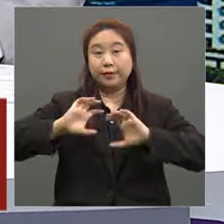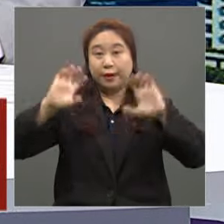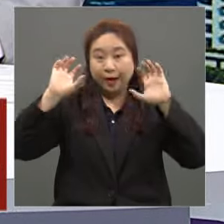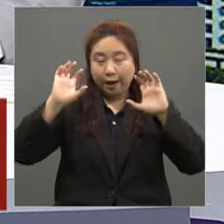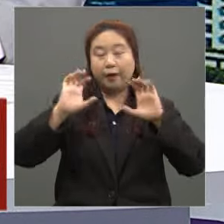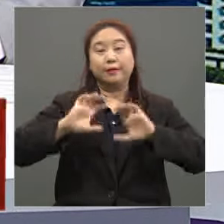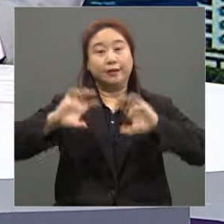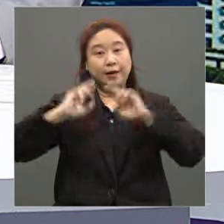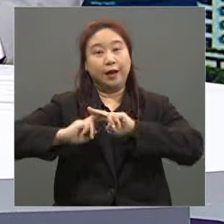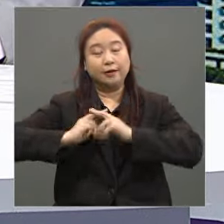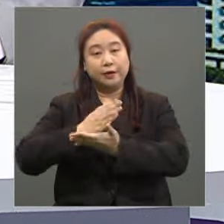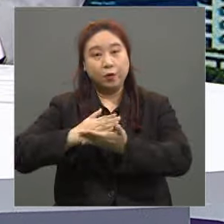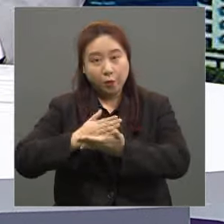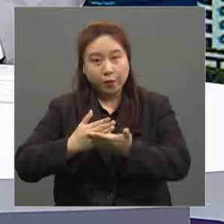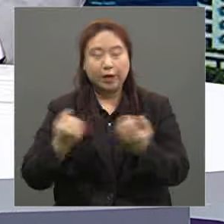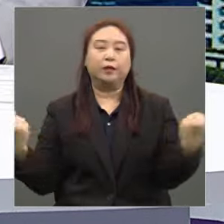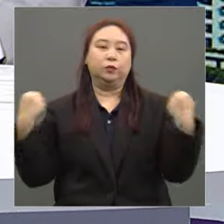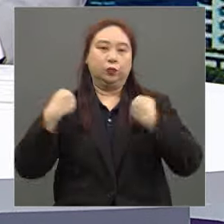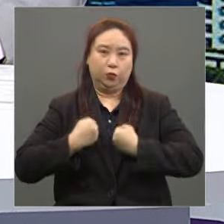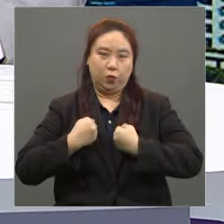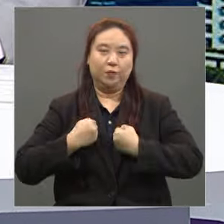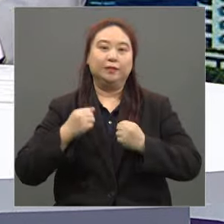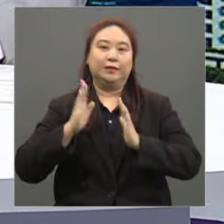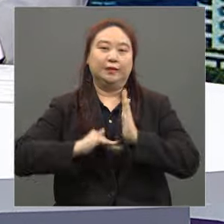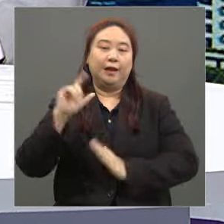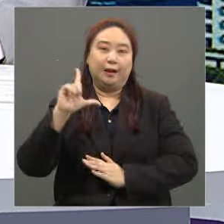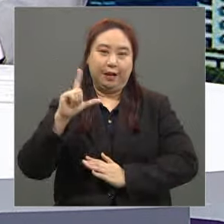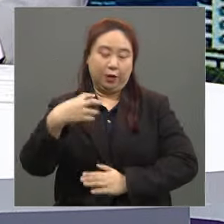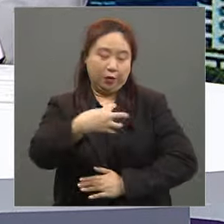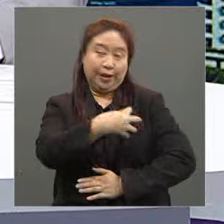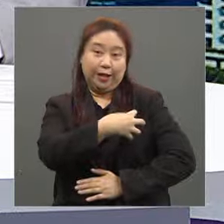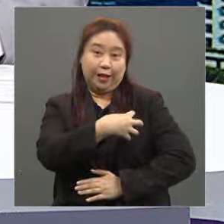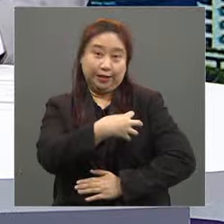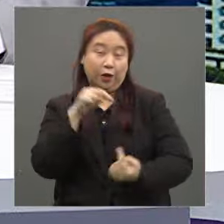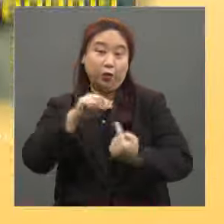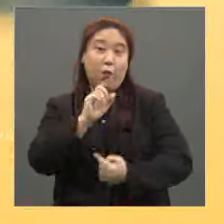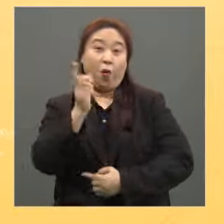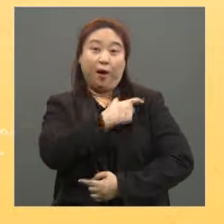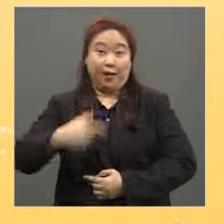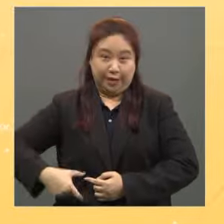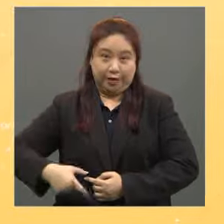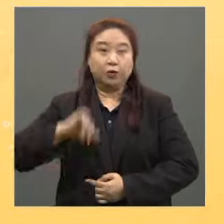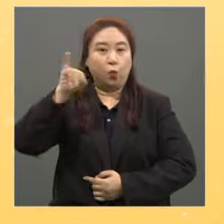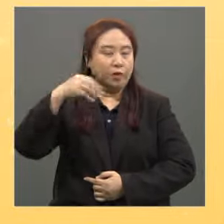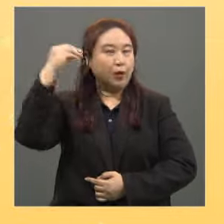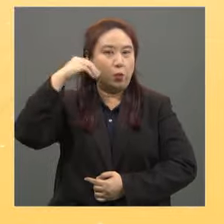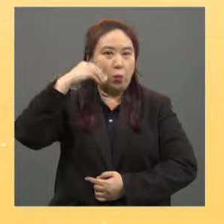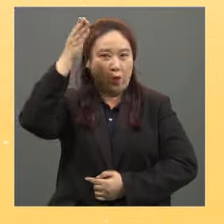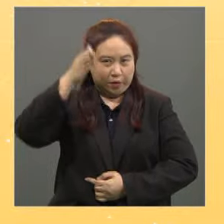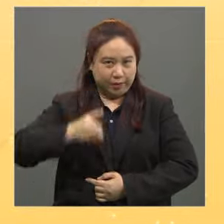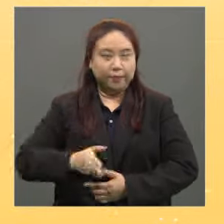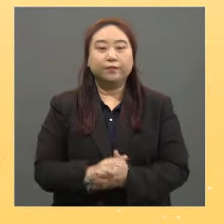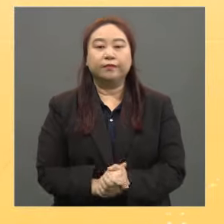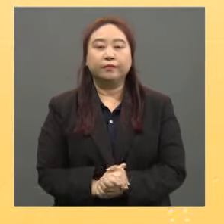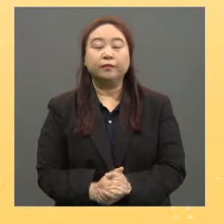รัฐวิสาหกิจสวมใส่เสื้อเหลืองตราสัญลักษณ์ทุกวันจันทร์โดยพร้อมเพรียงครับรัฐบาลขอความ